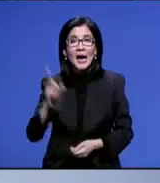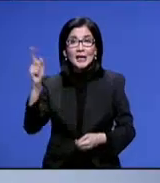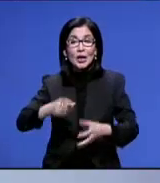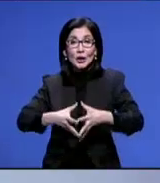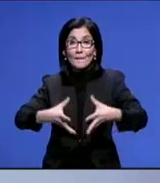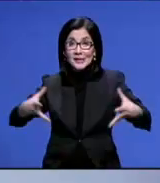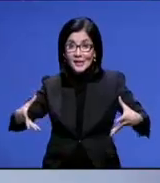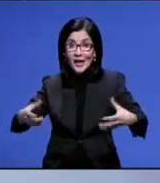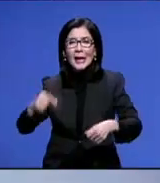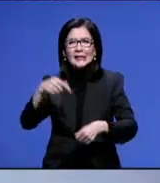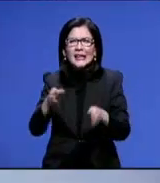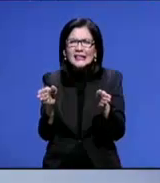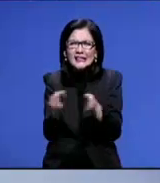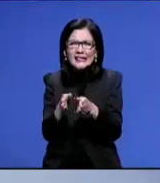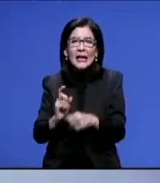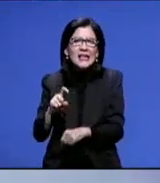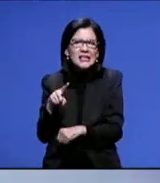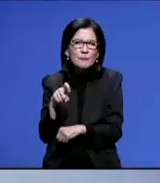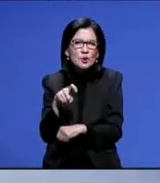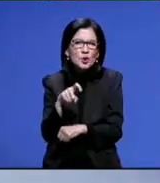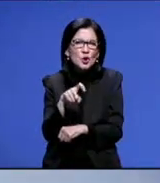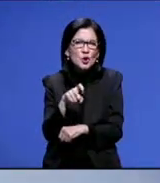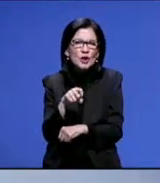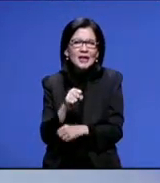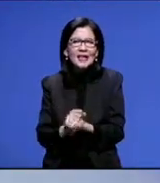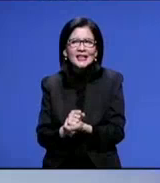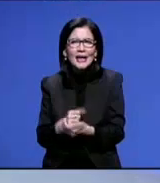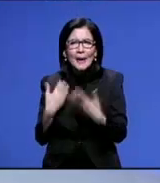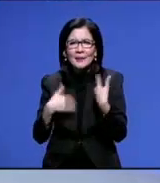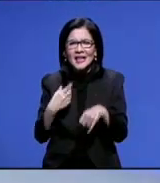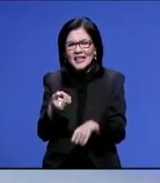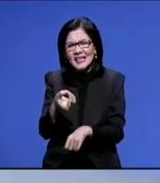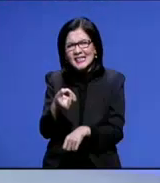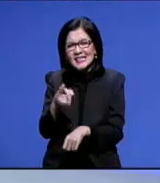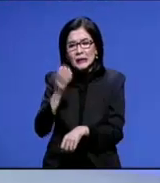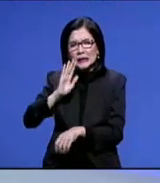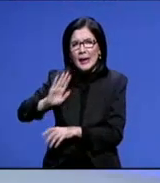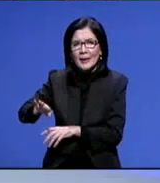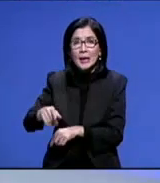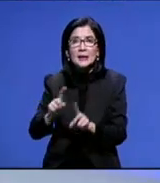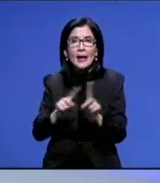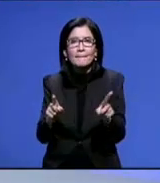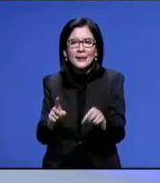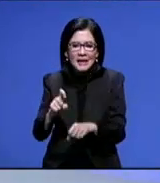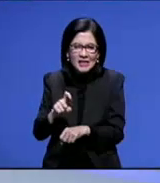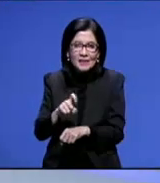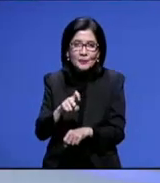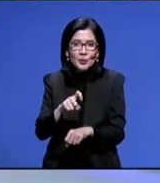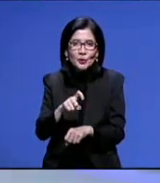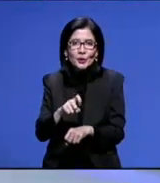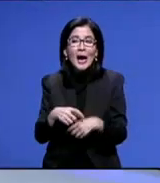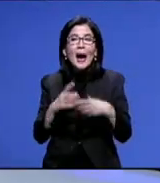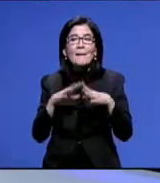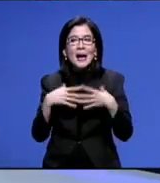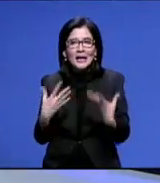Kini kita ke yang terkecil. Nah, semut identik dengan makhluk kecil yang kerap diabaikan. Namun semutlah yang membawa dua siswa terbaik tanah air